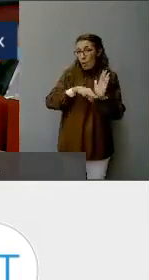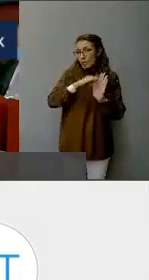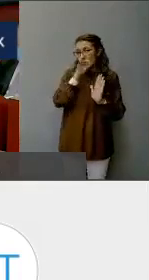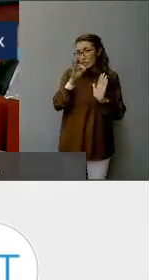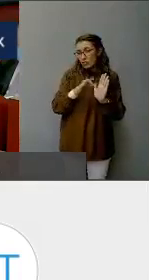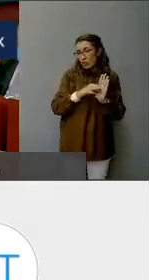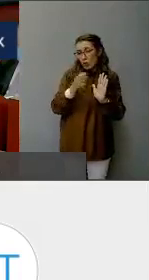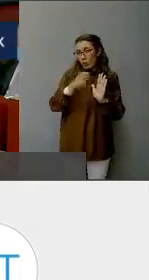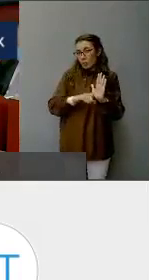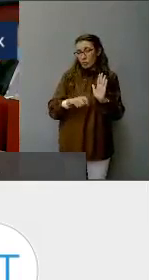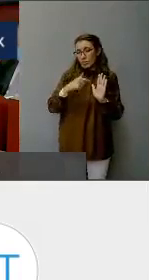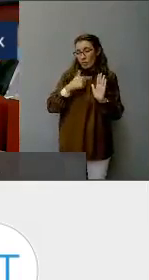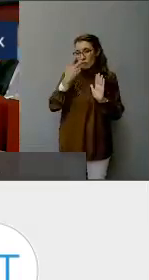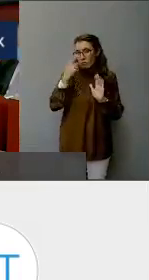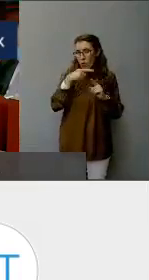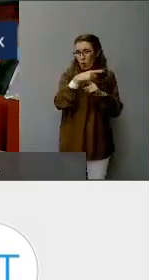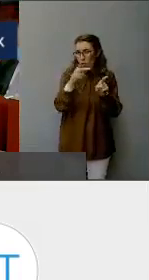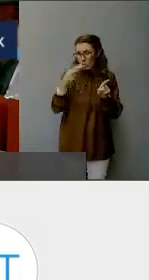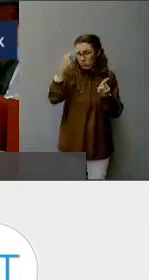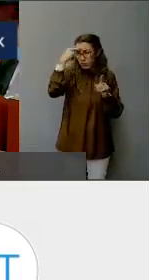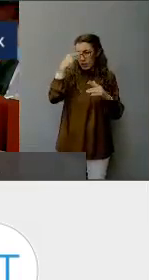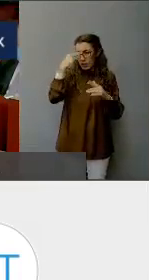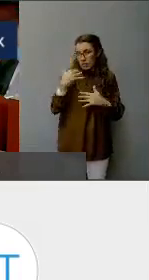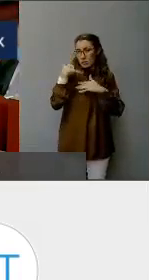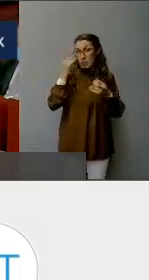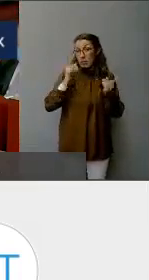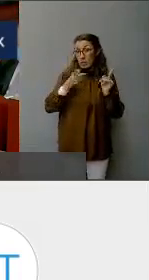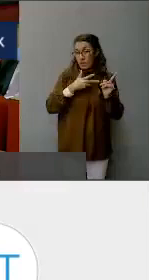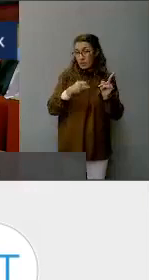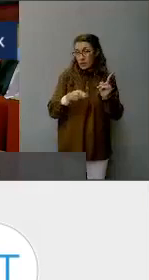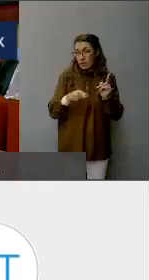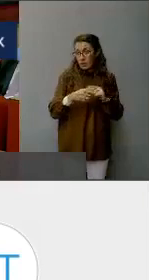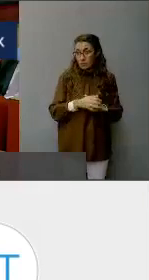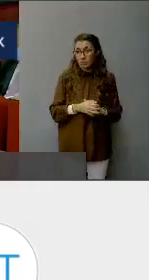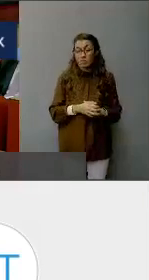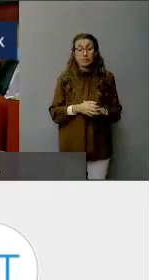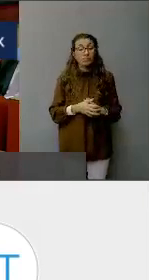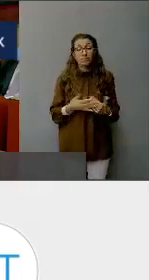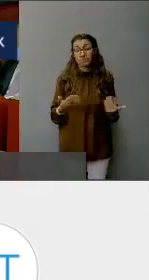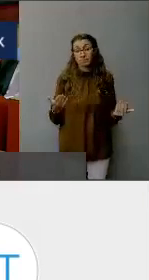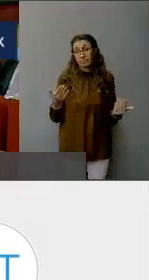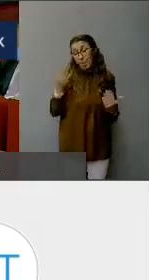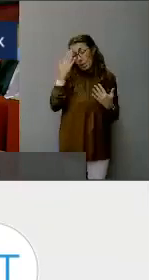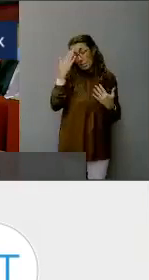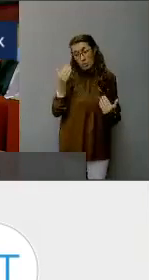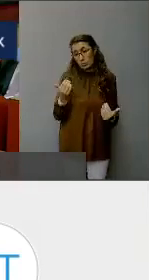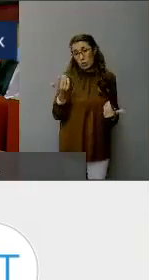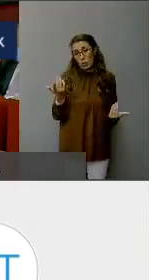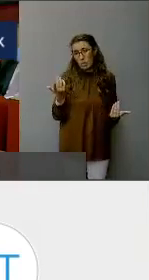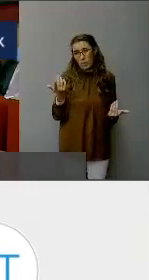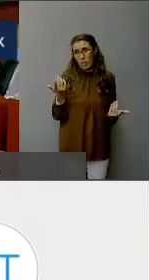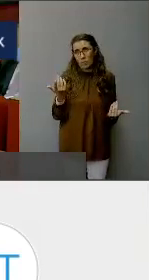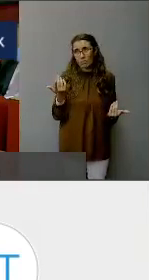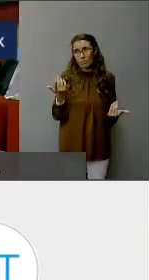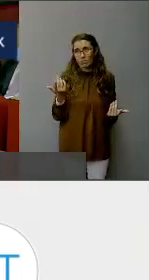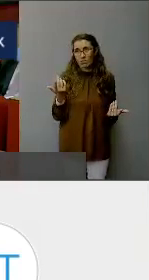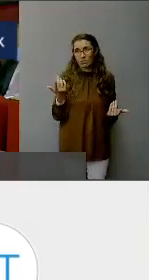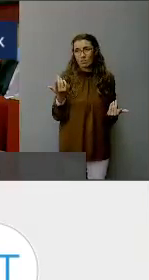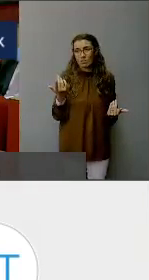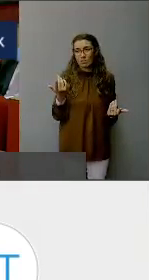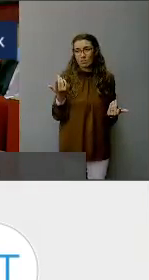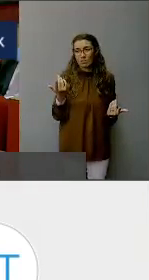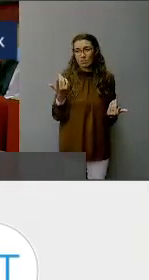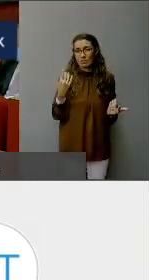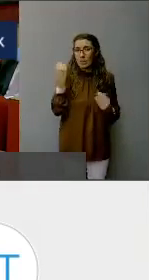richiamare delle responsabilità politiche e purtroppo però credo questo credo che tutto quello che sta avvenendo in